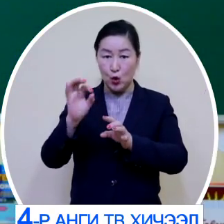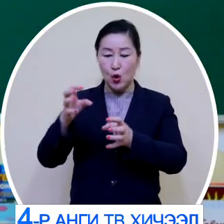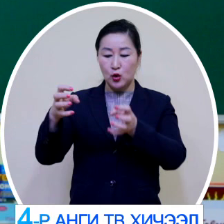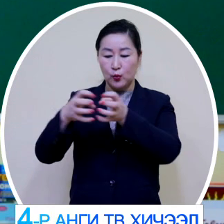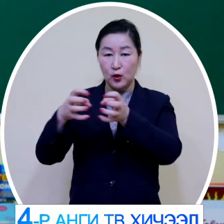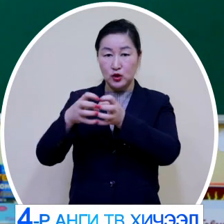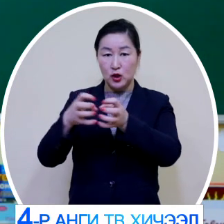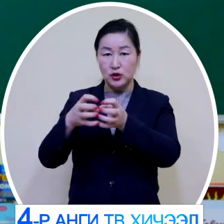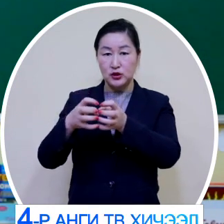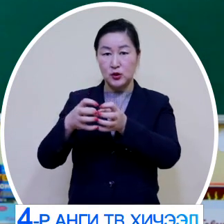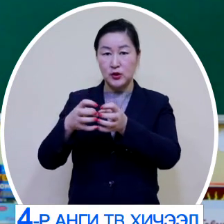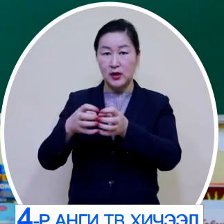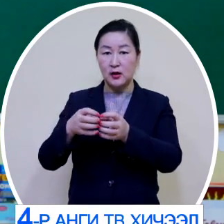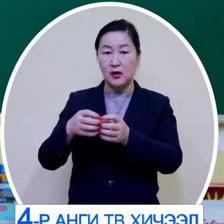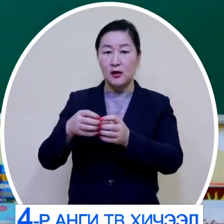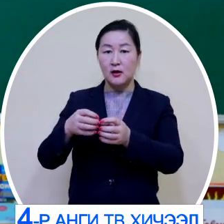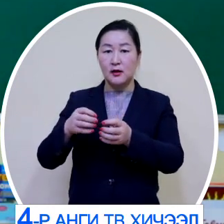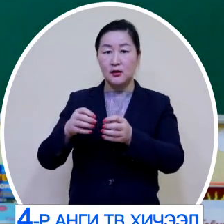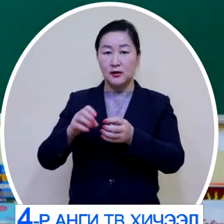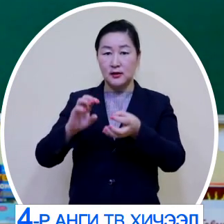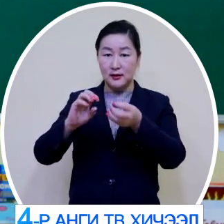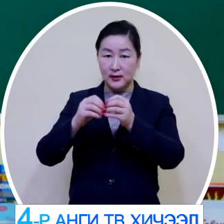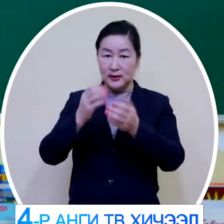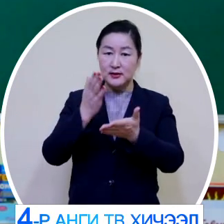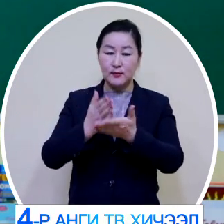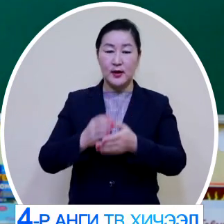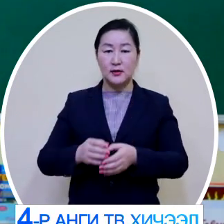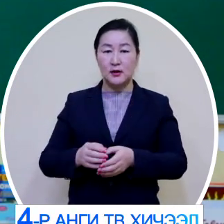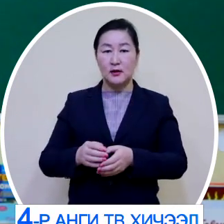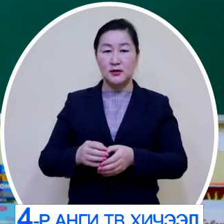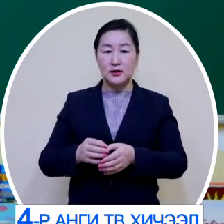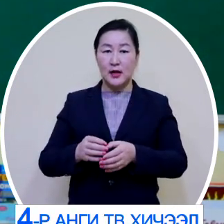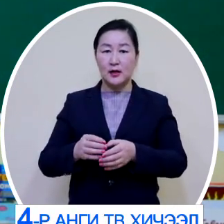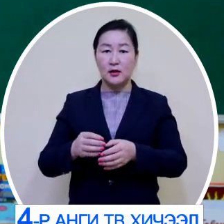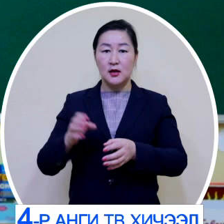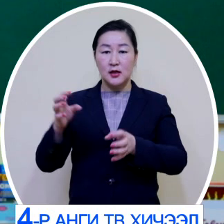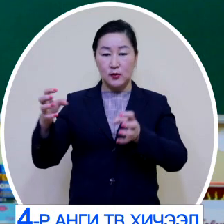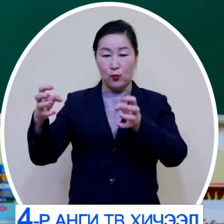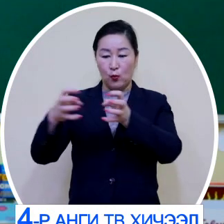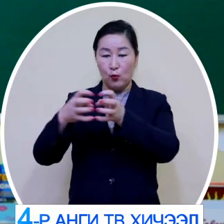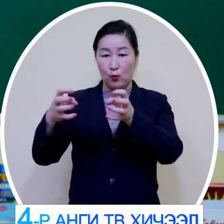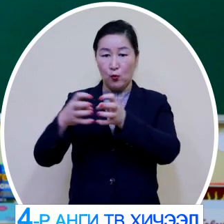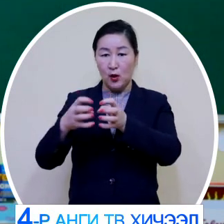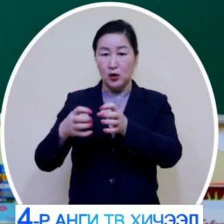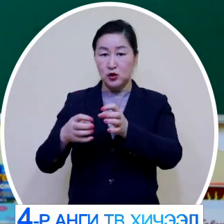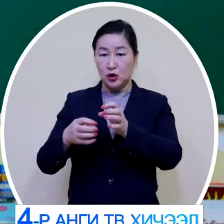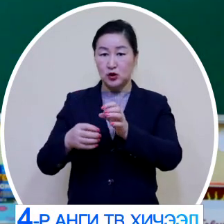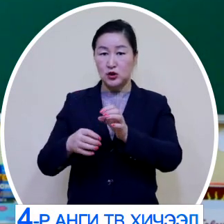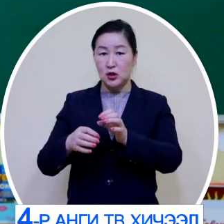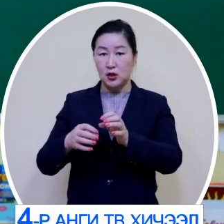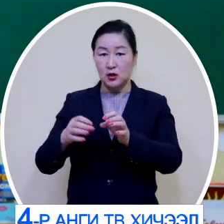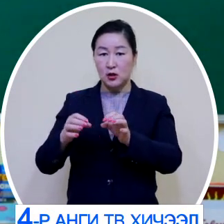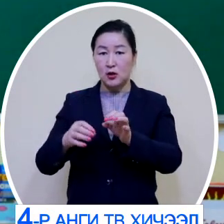За, дээр анхаарлаасаа хандуулаарай. Соронзныхоо мөн туйлуудад туйлууд нь хэрхэн үйлчилж байна вэ гэдэг